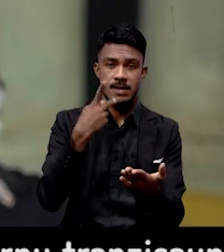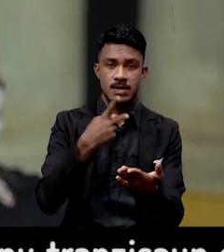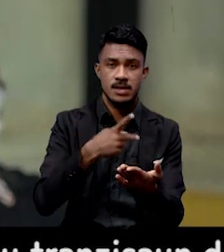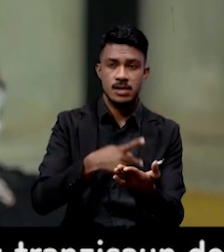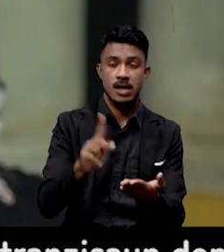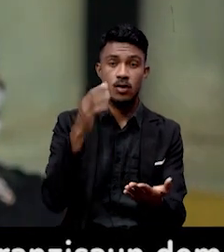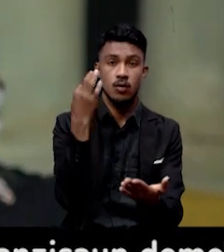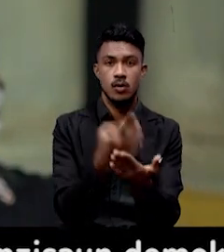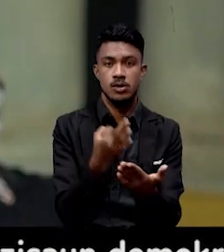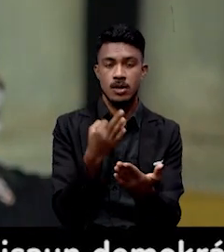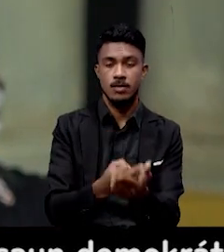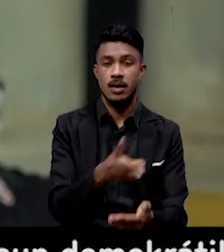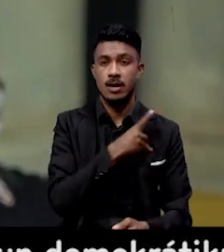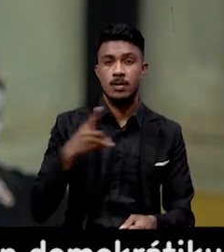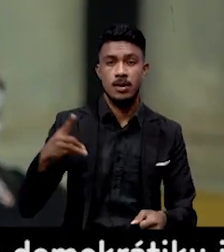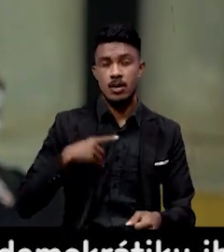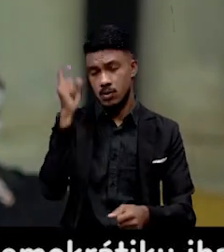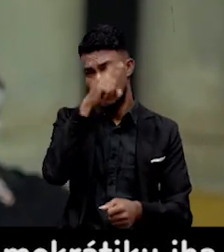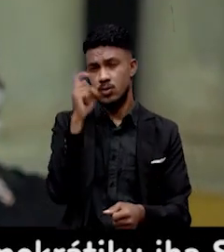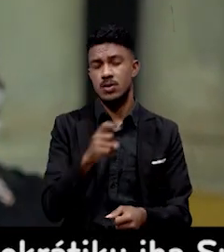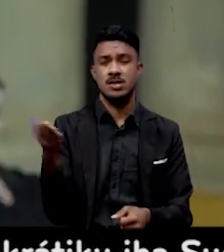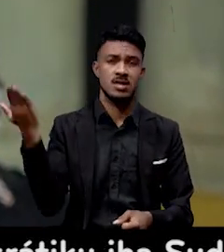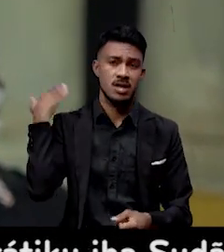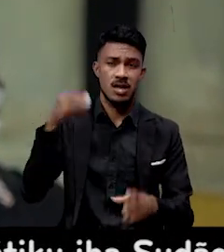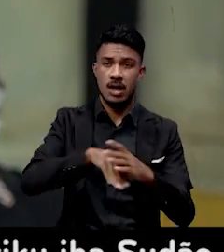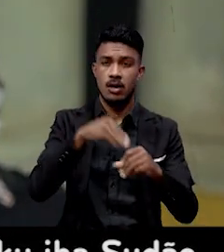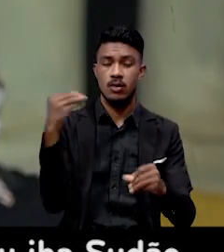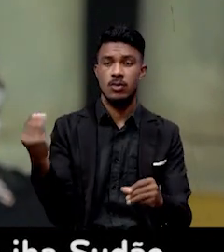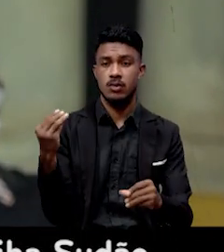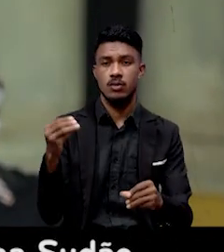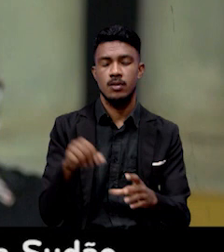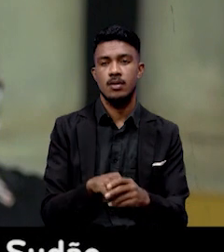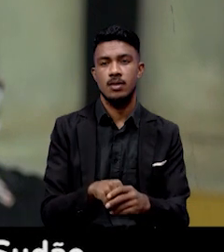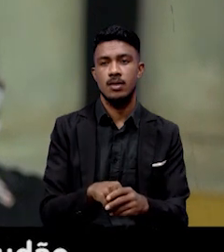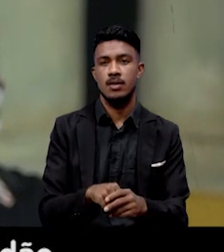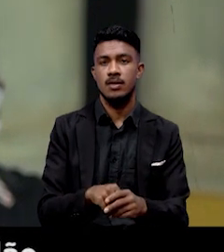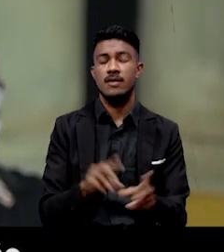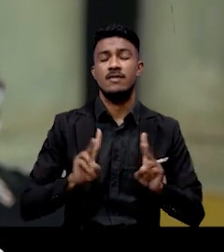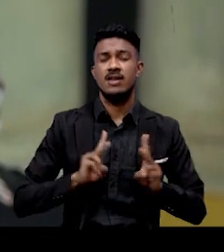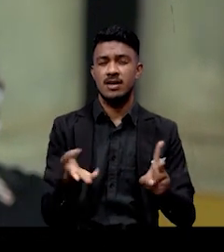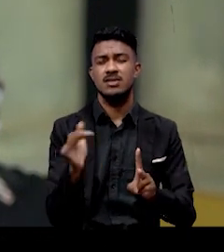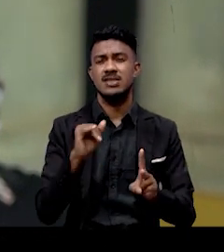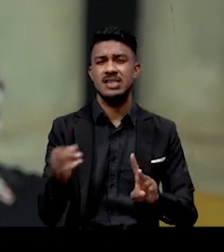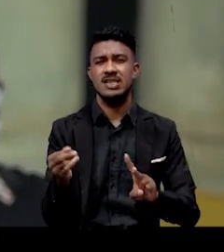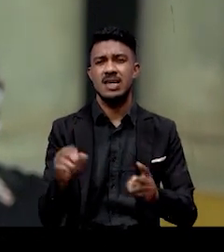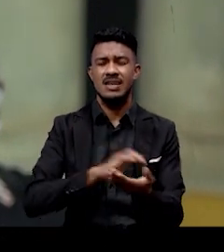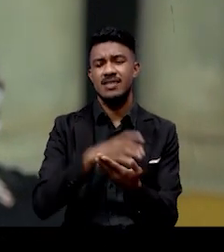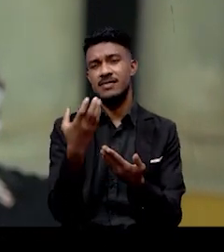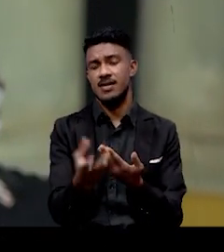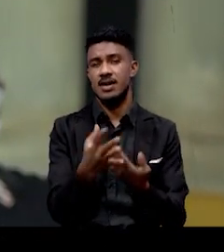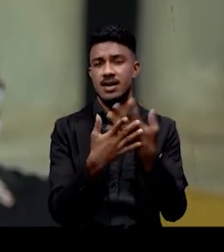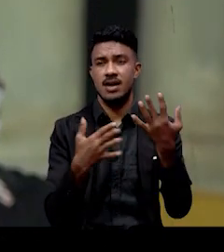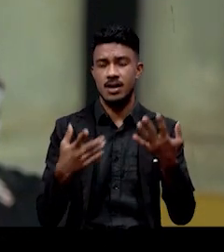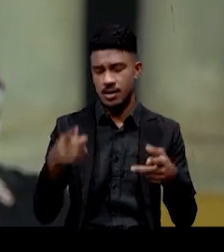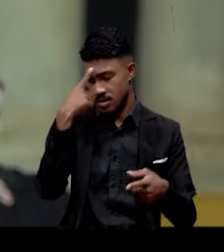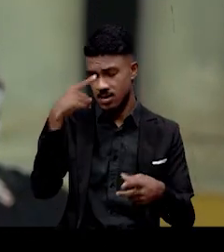vitalista, caída nem. Então, tamba sama matebian sira, ma faca ran, tamba rai timor ira nem. Ami ba, emidian